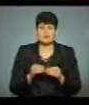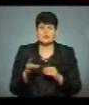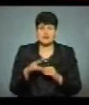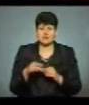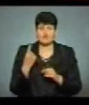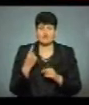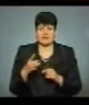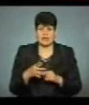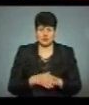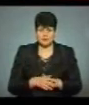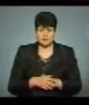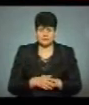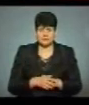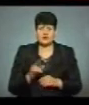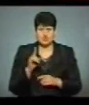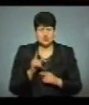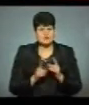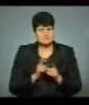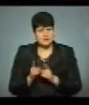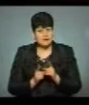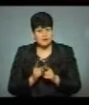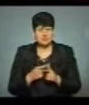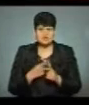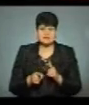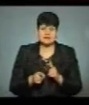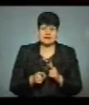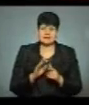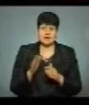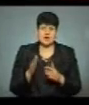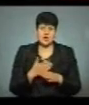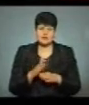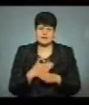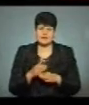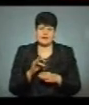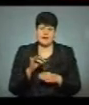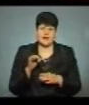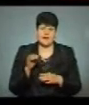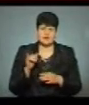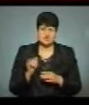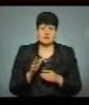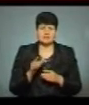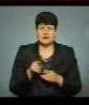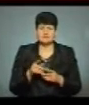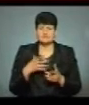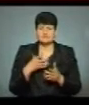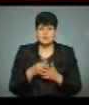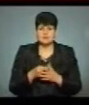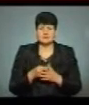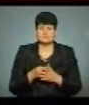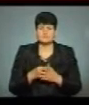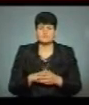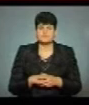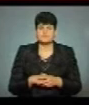один так. район. Щось змінилося? Чи це вже зовсім розділені речі? Медична реформа собі йде своїми кроками, децентралізація